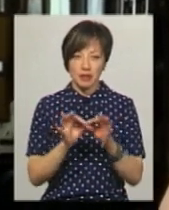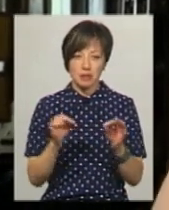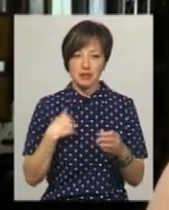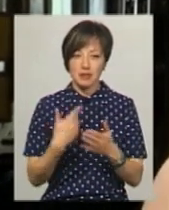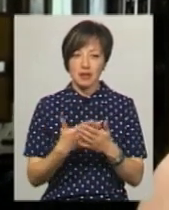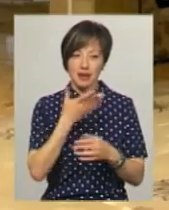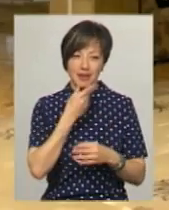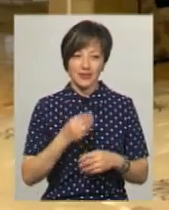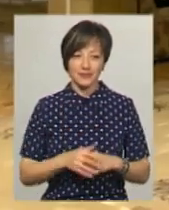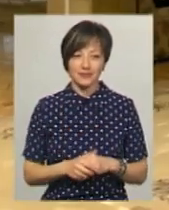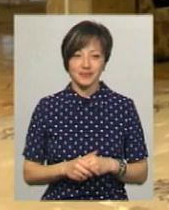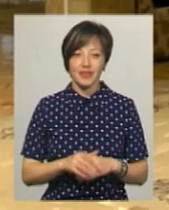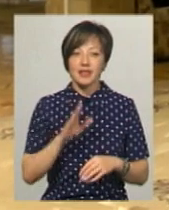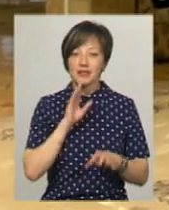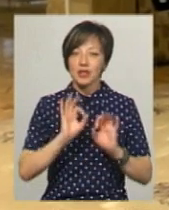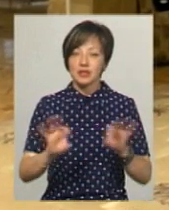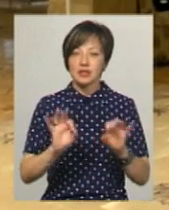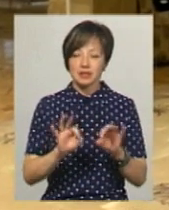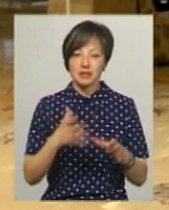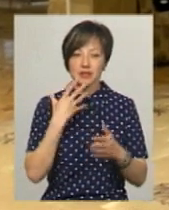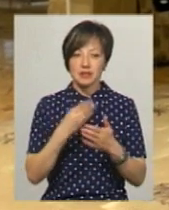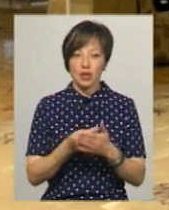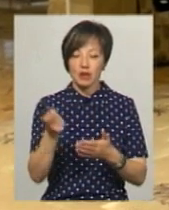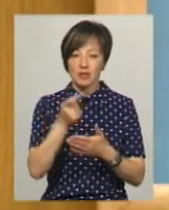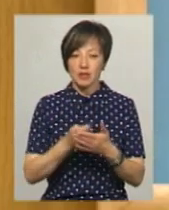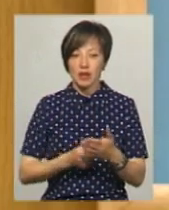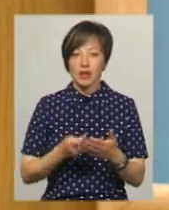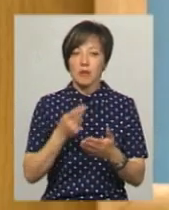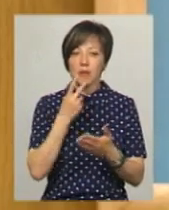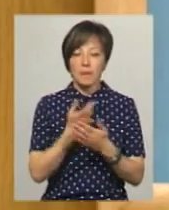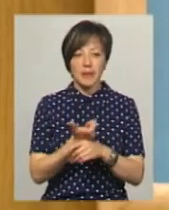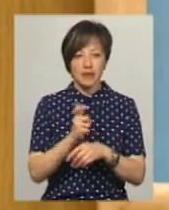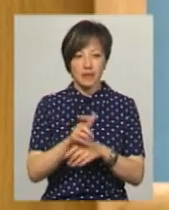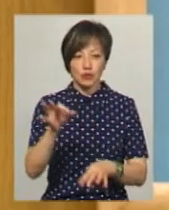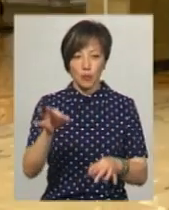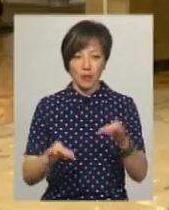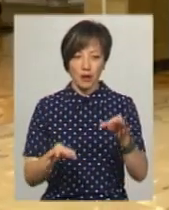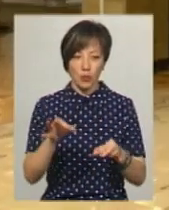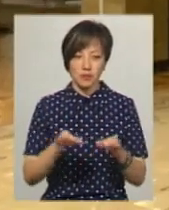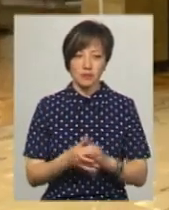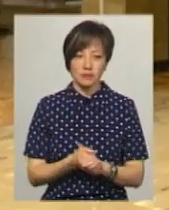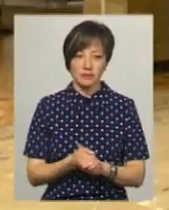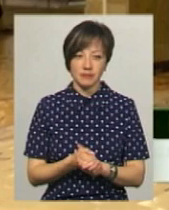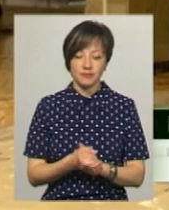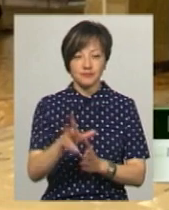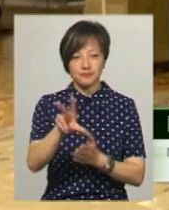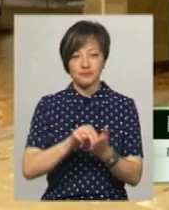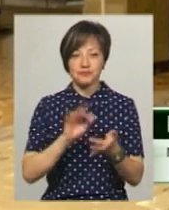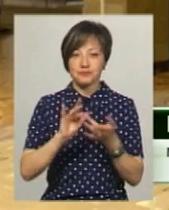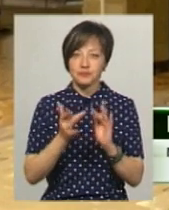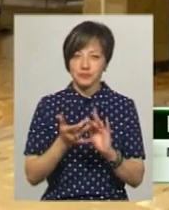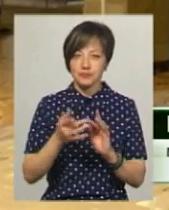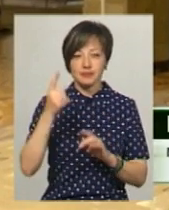мені здається, гарно. Дівчинка розказала, що на своїх гобеленах зображує переважно природу. Десь беру з інтернету,